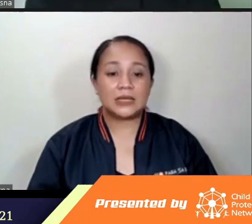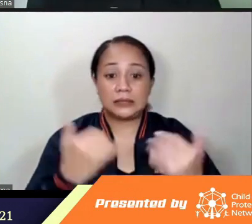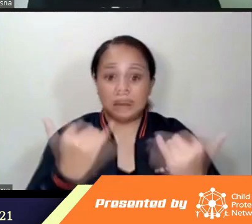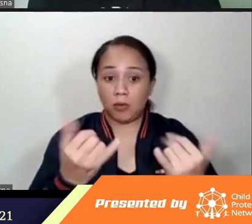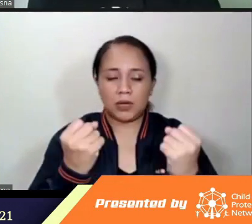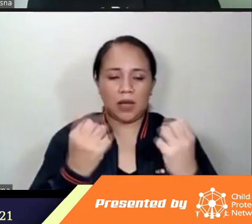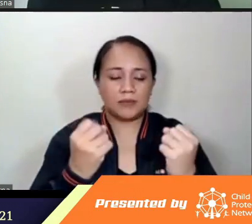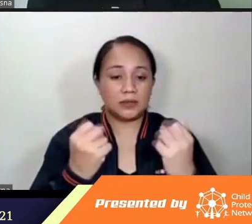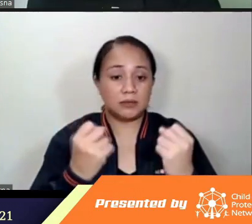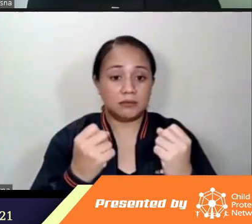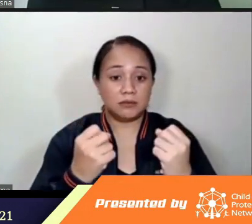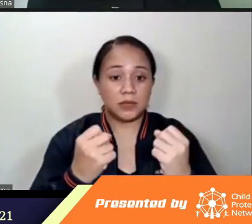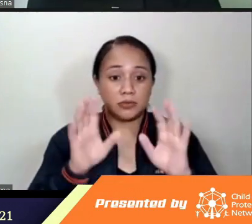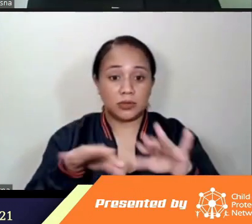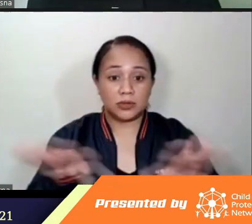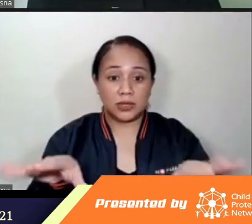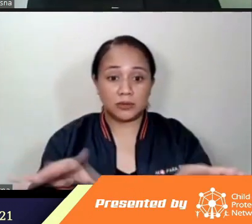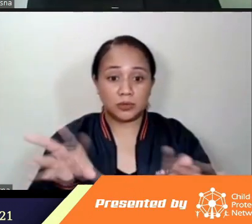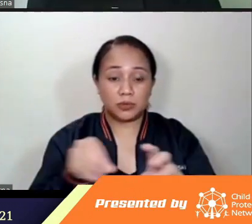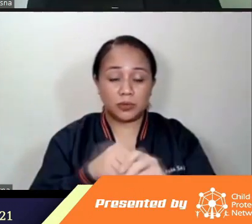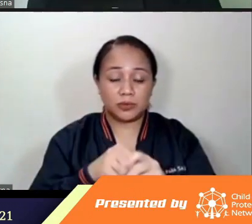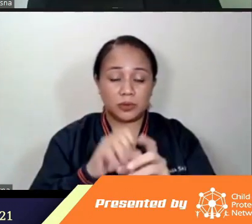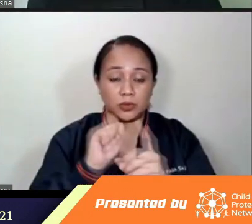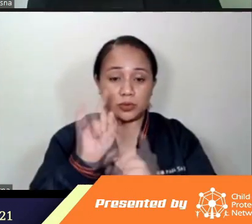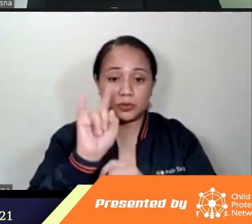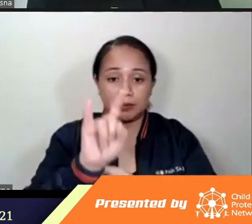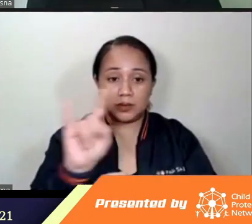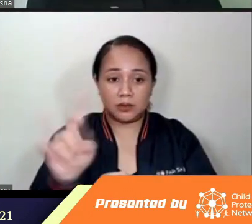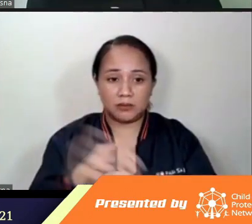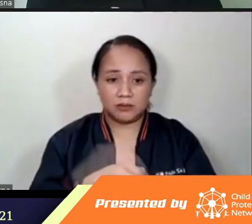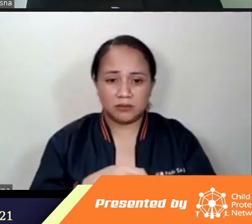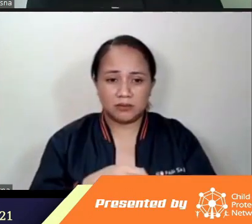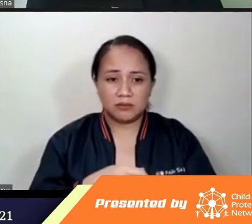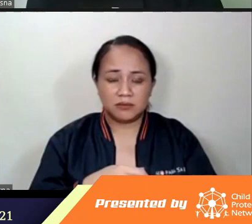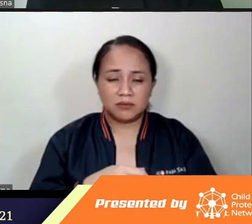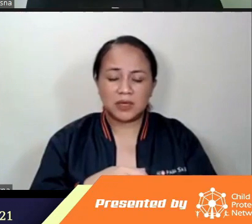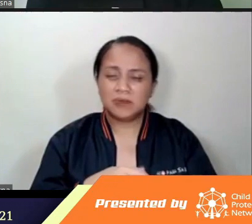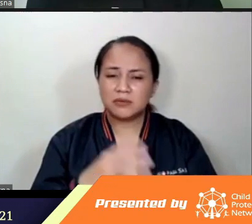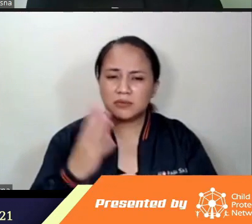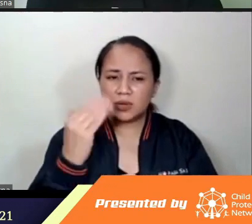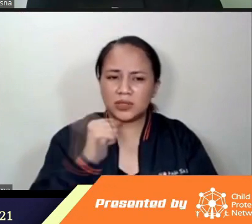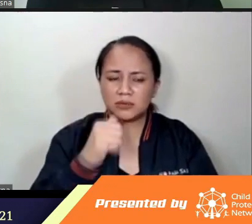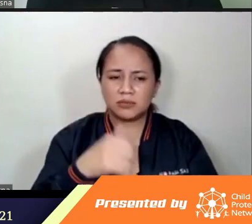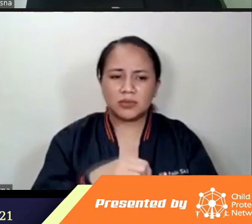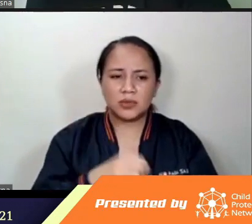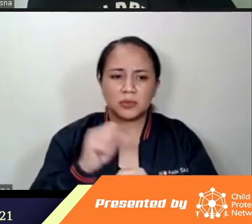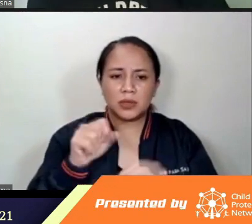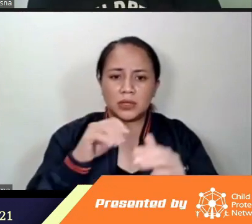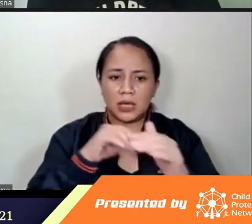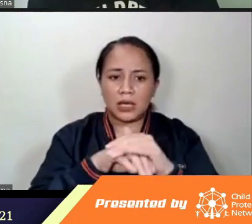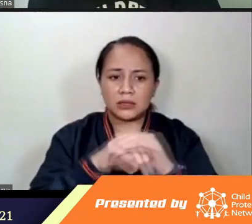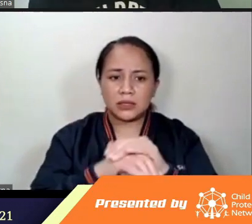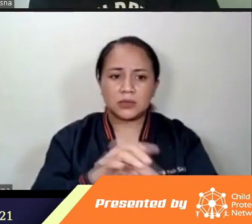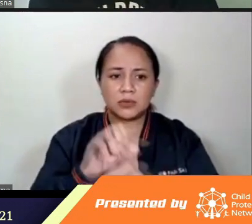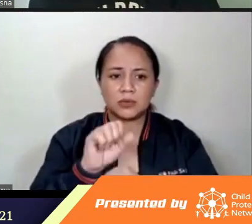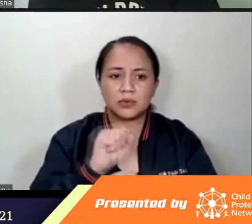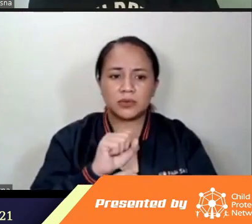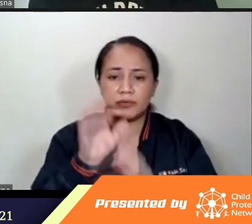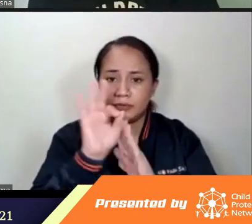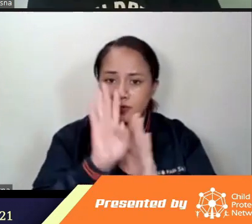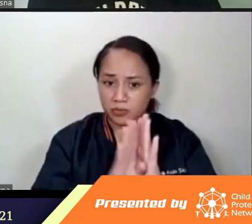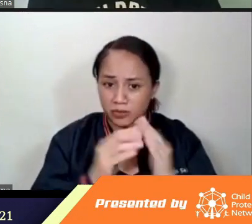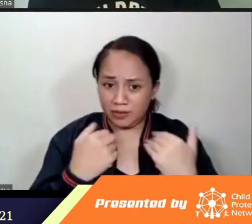media. Sa pagbuo ng hotline, hindi ba maganda na magkaroon rin ng hotline na ma-access sa pamamagitan ng